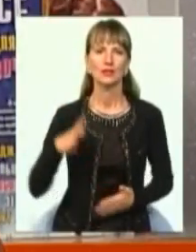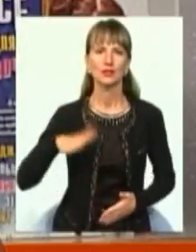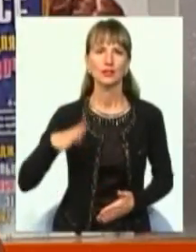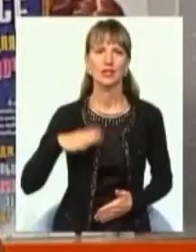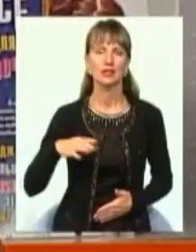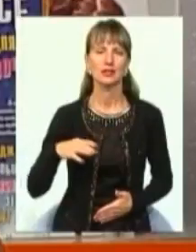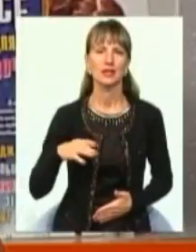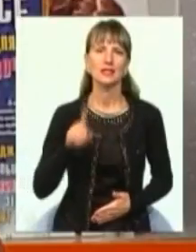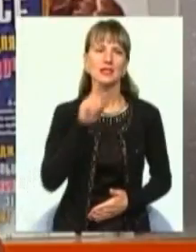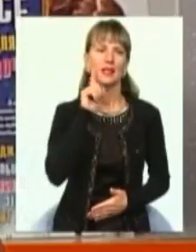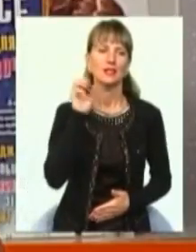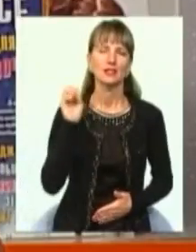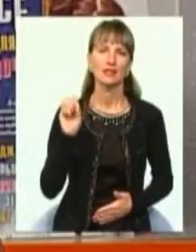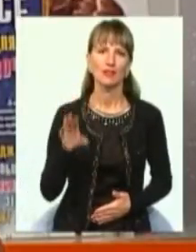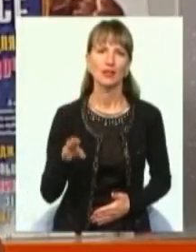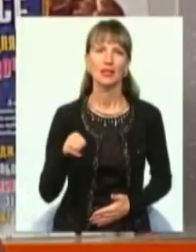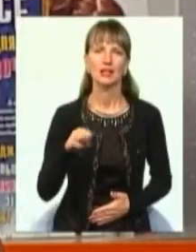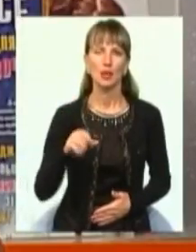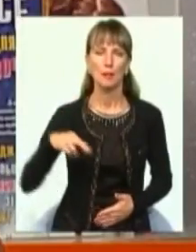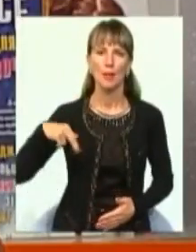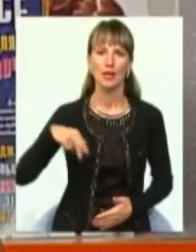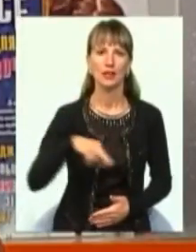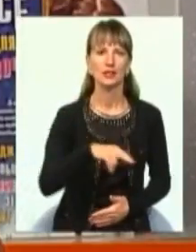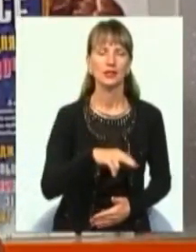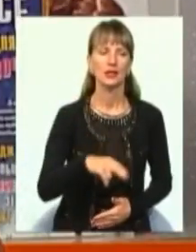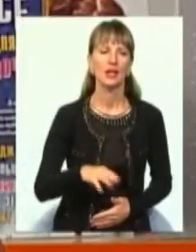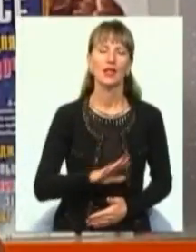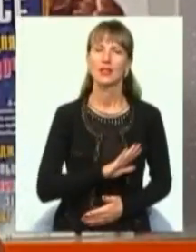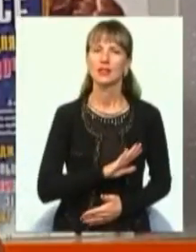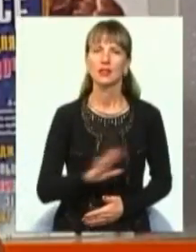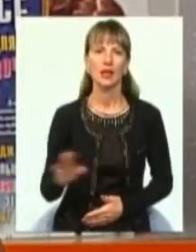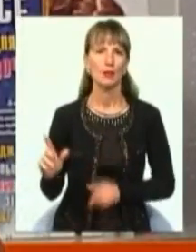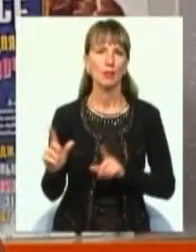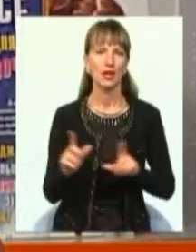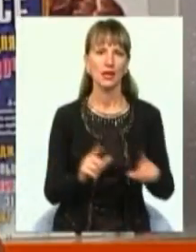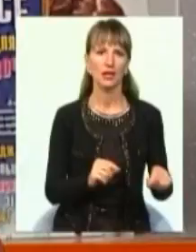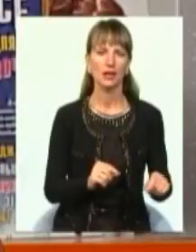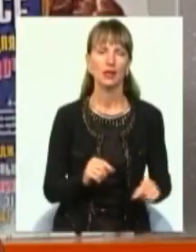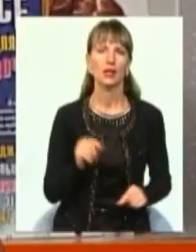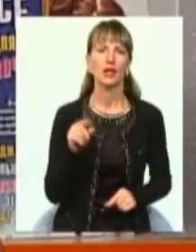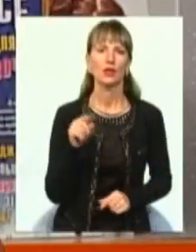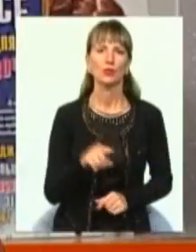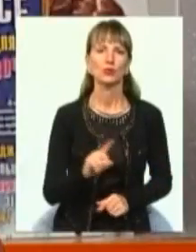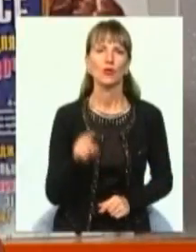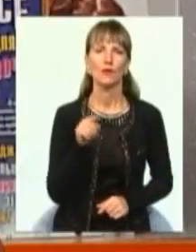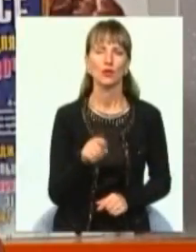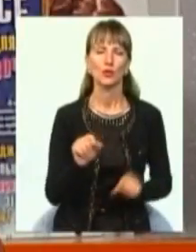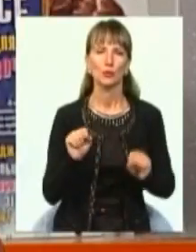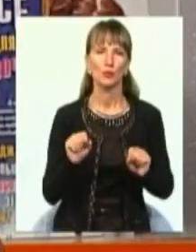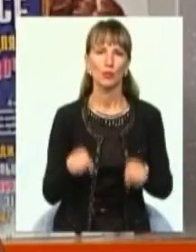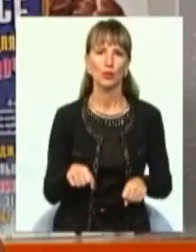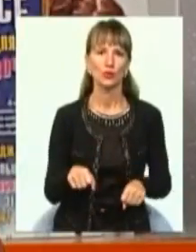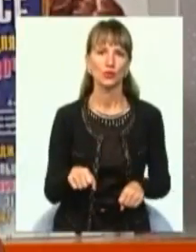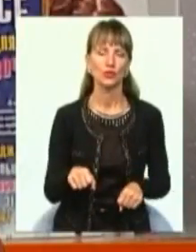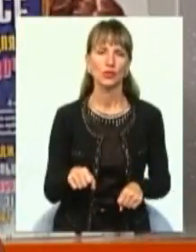дочекатися зеленого світла та перейти. Не переїхати, бо вони можуть не